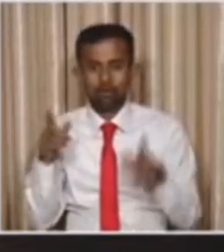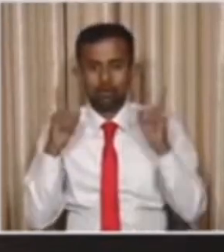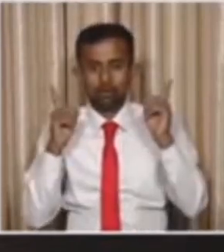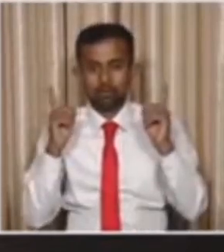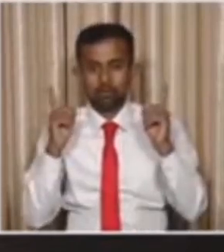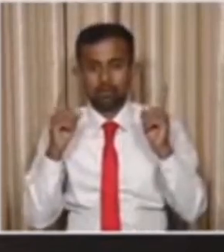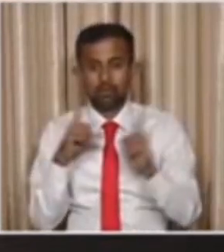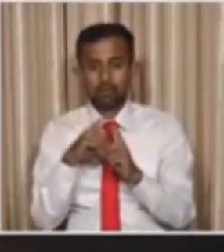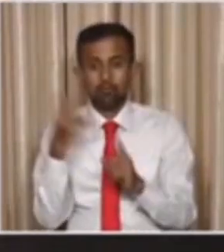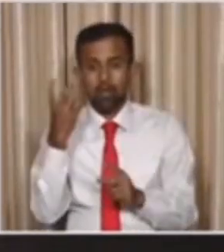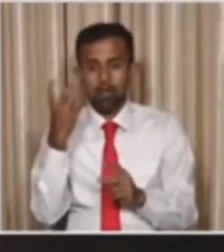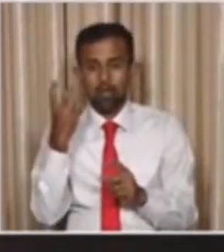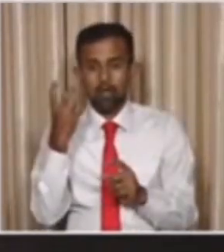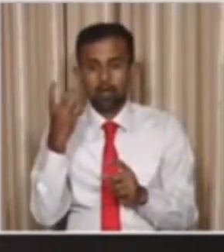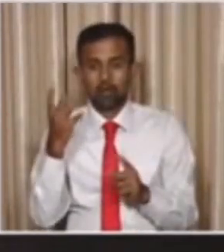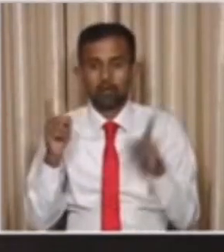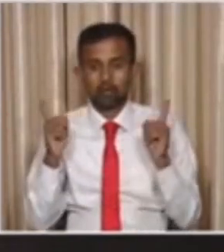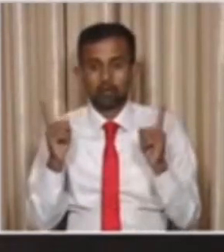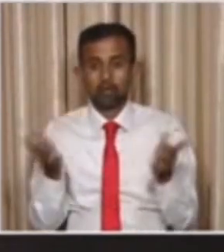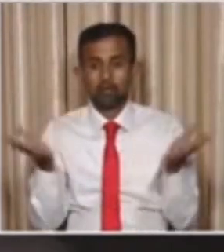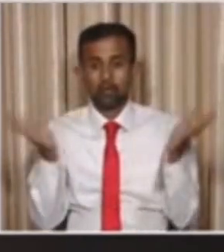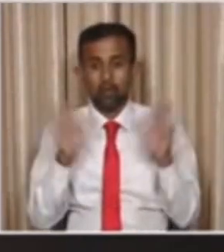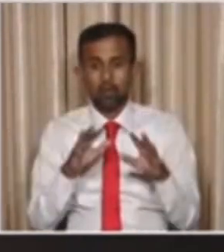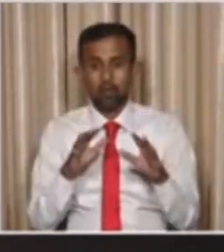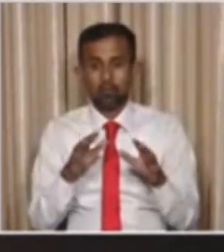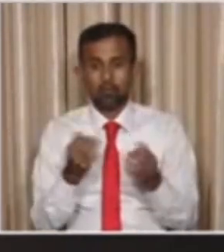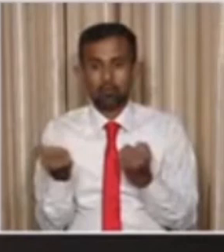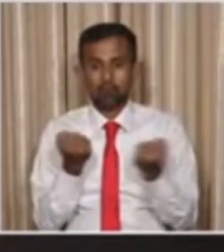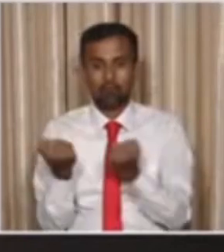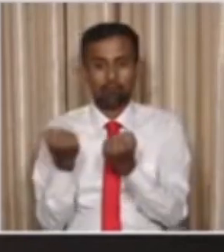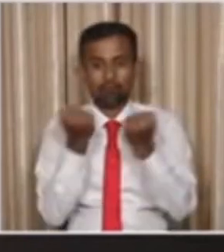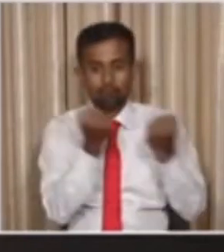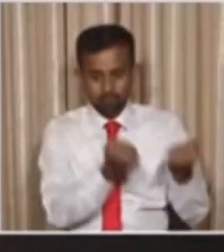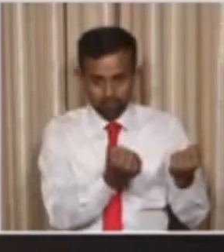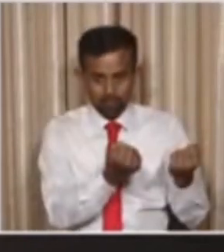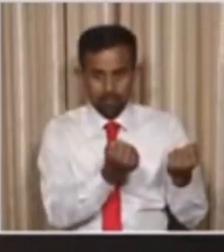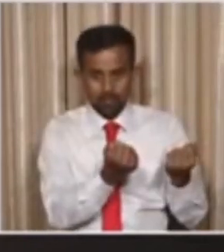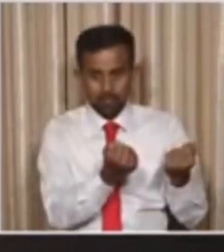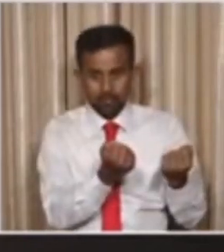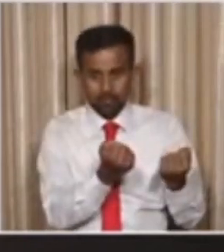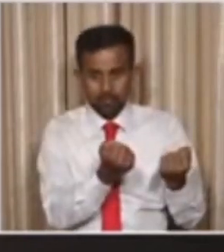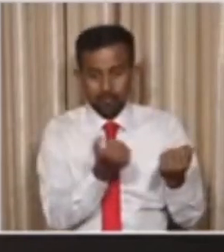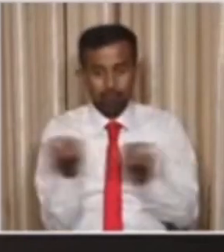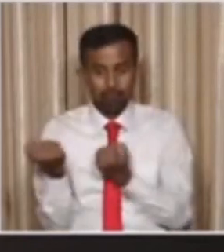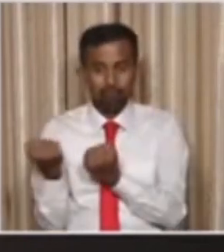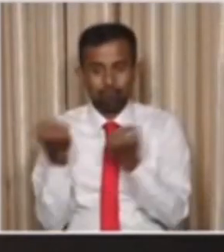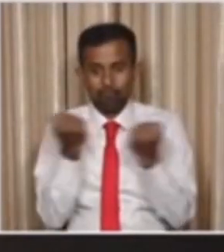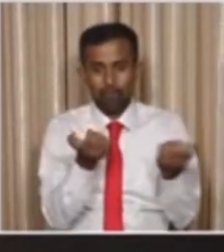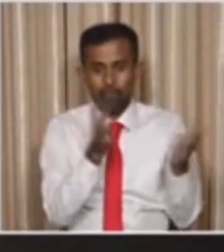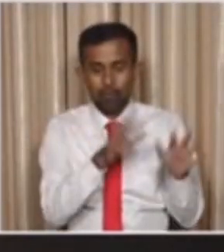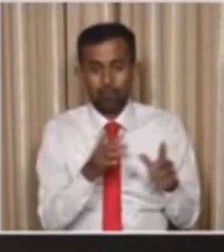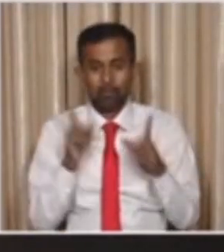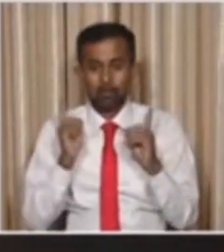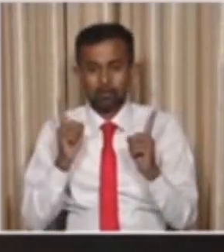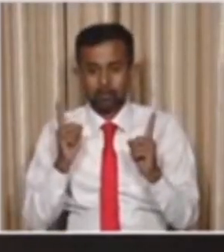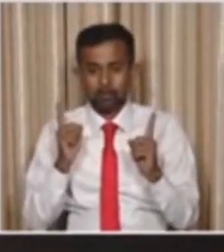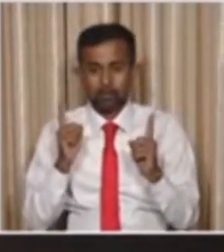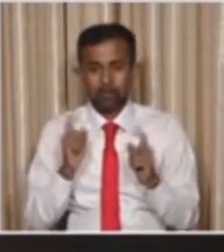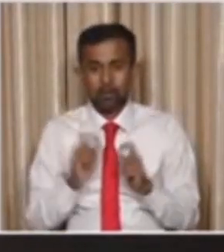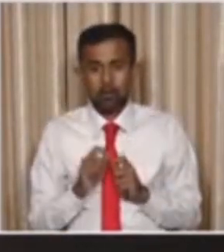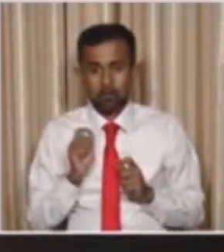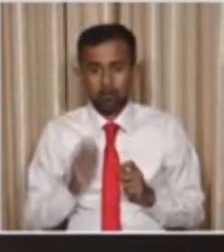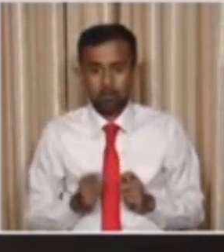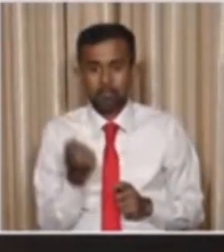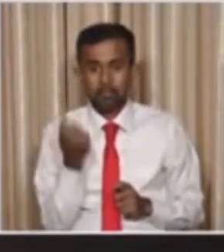මේ දඹුල්ලේ ක්‍රීඩාංගණයට අදාළ පාකින් එක ඔබතුමා පිළිගන්න ඕනේ ඒ පාකින් එක මේ ක්‍රිකට් ක්‍රිකට් පාලක මණ්ඩලයට